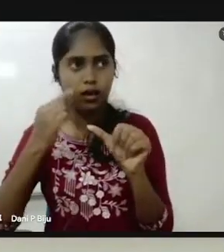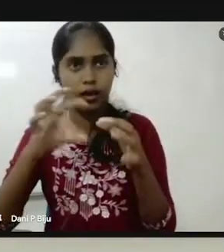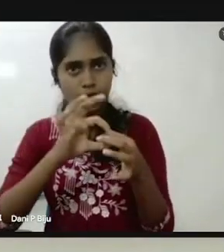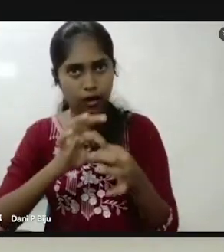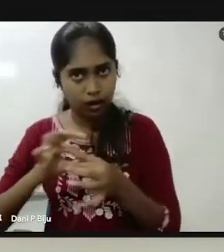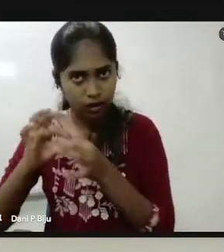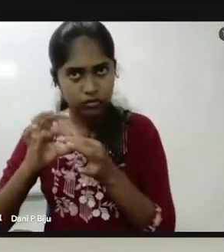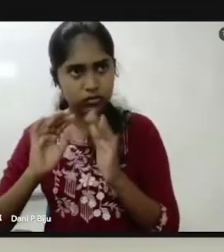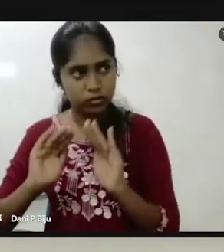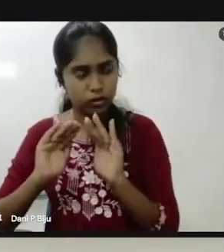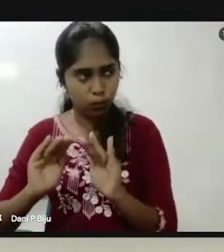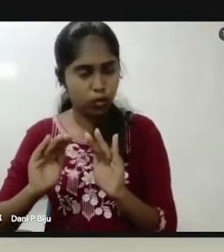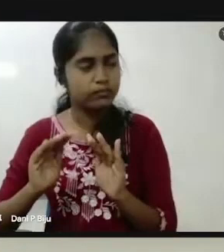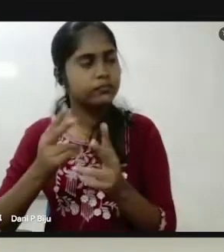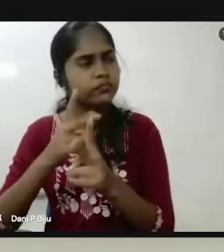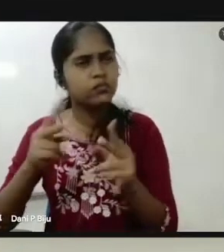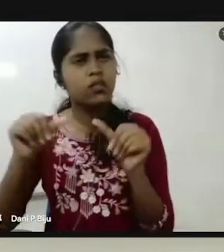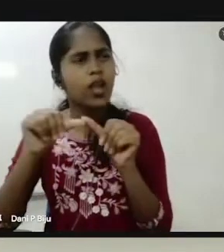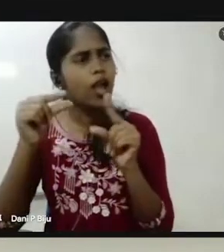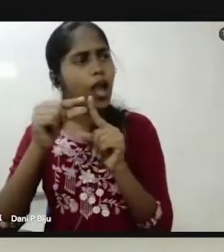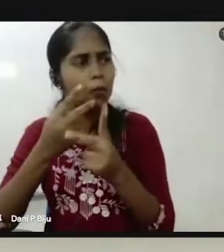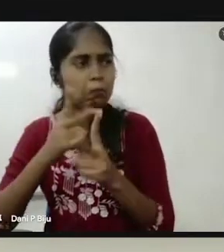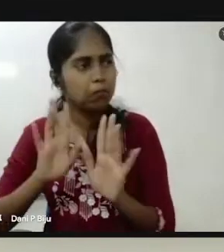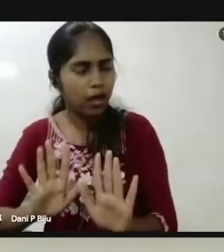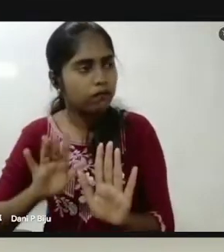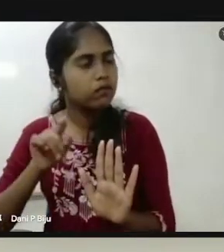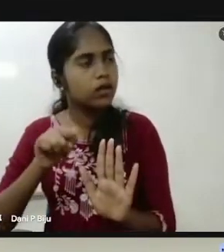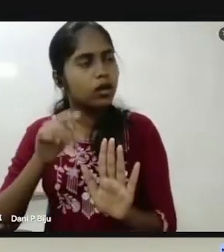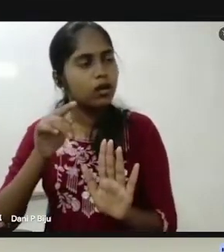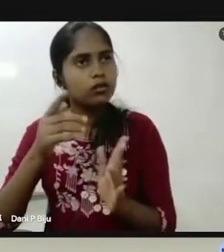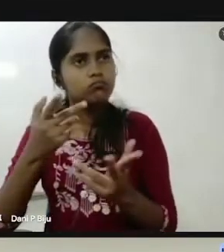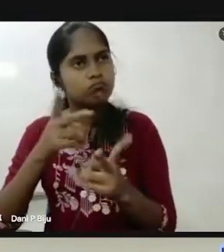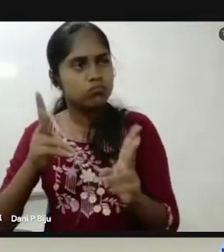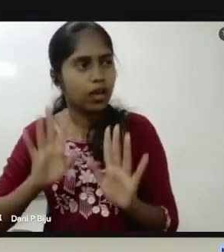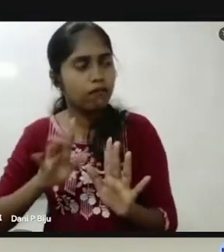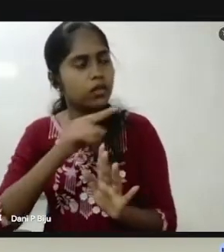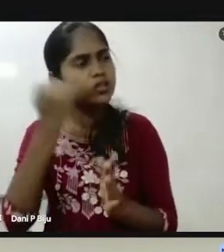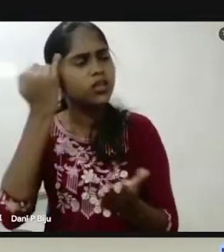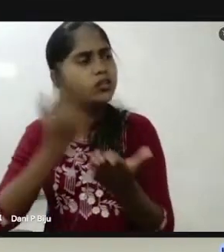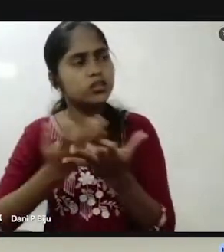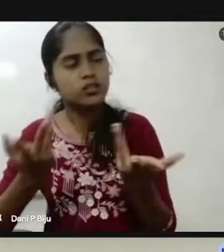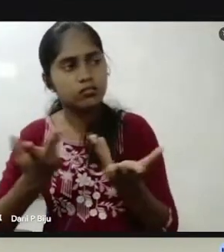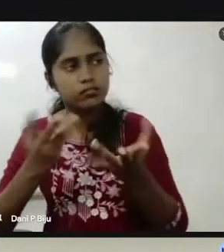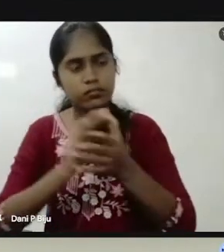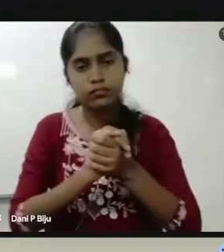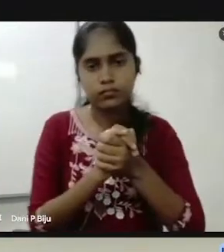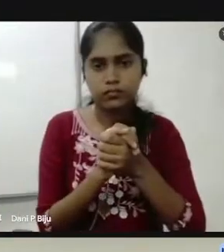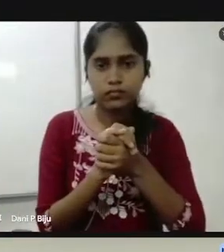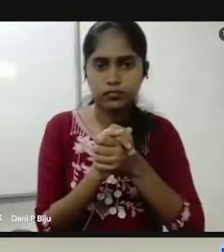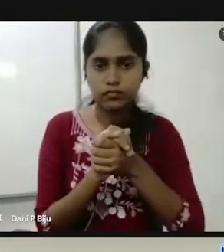മാം ഏതൊക്കെ ആപ്പ് നമുക്ക് സജസ്റ്റ് ചെയ്യാൻ പറ്റും മാം ഇങ്ങനെയുള്ള കുട്ടികൾക്ക്? ഡിസ്ലെക്സി ഉള്ള കുട്ടികളെന്നാണോ ചോദിച്ചത്? ഏതെങ്കിലും ഒരു